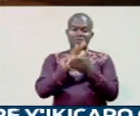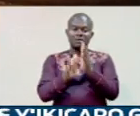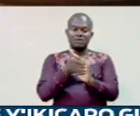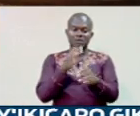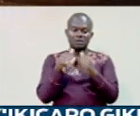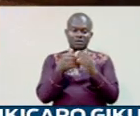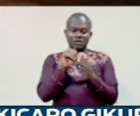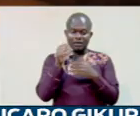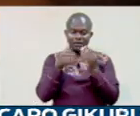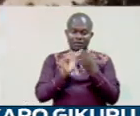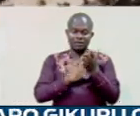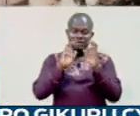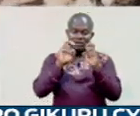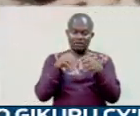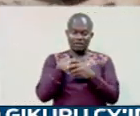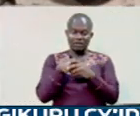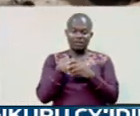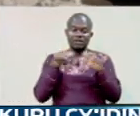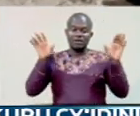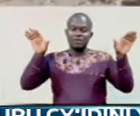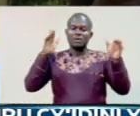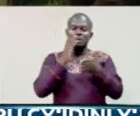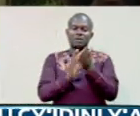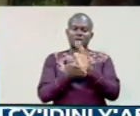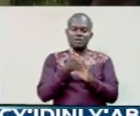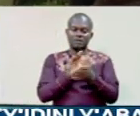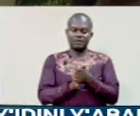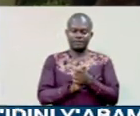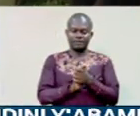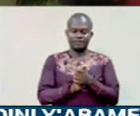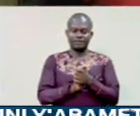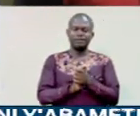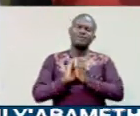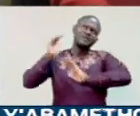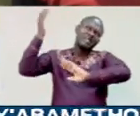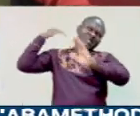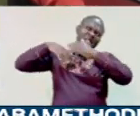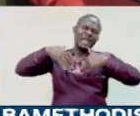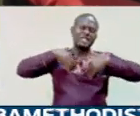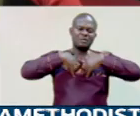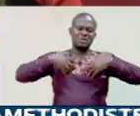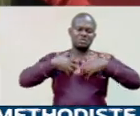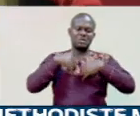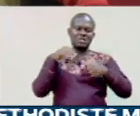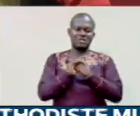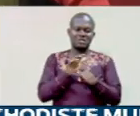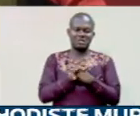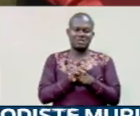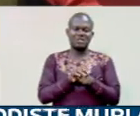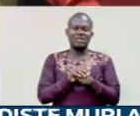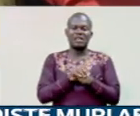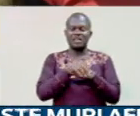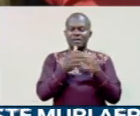tutakigaragara. Abandi bakemeza ko hari n'ubwoko bw'inyoni bwakendeye. Nkiri muto hari ibisimba byinshi, hari